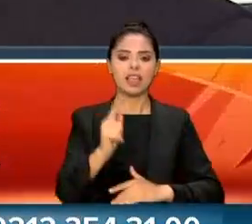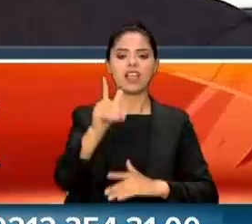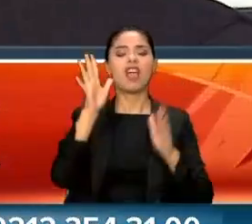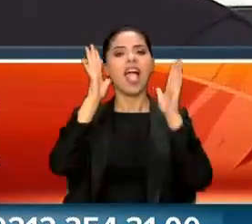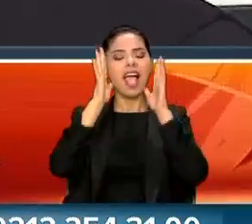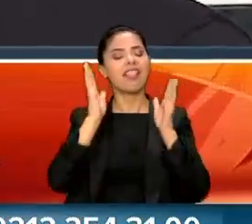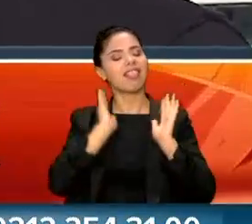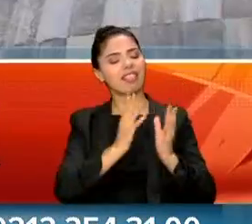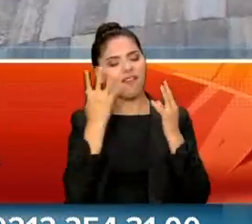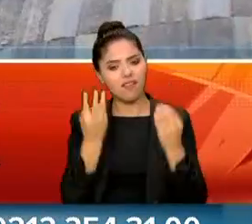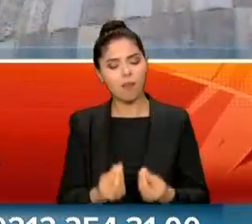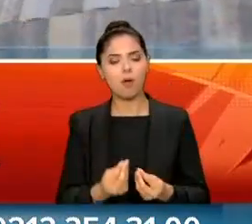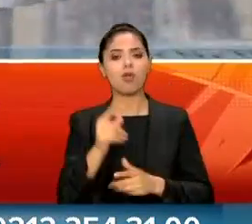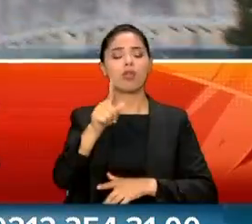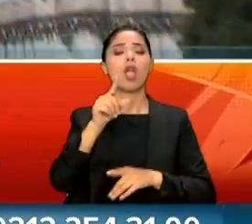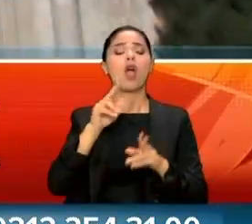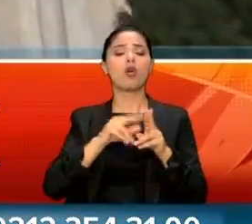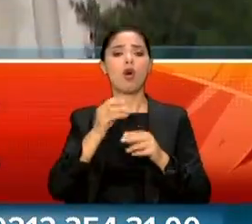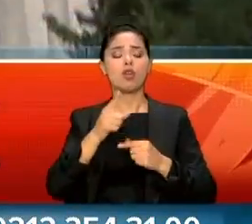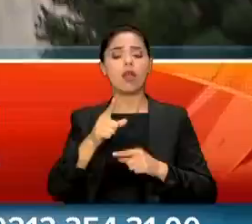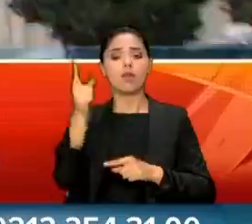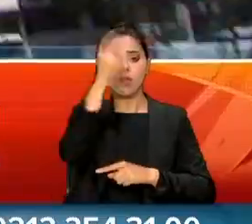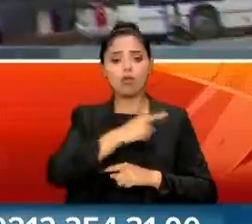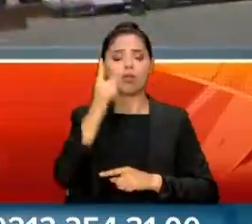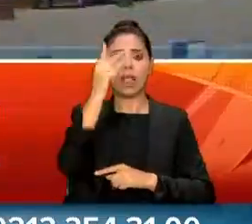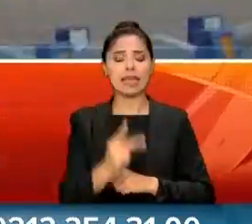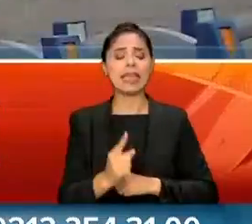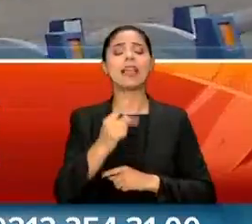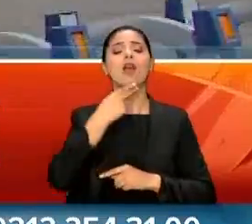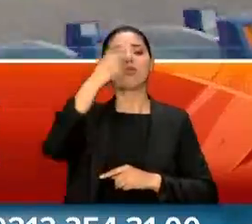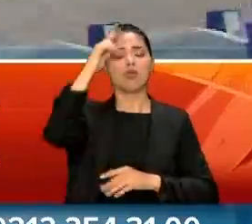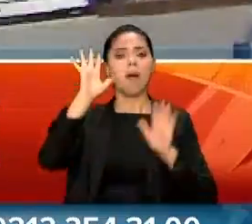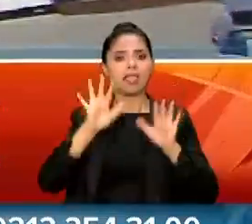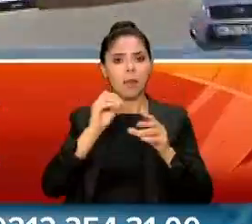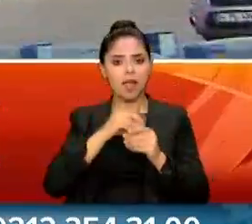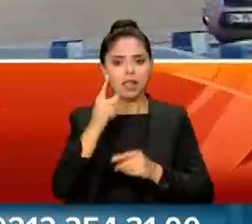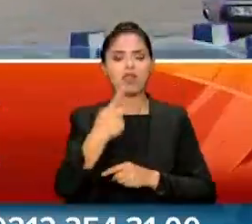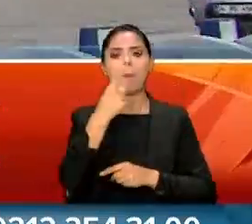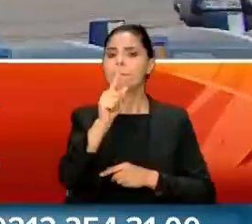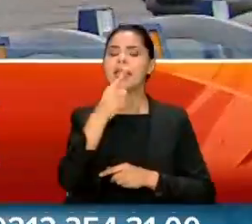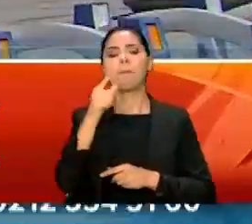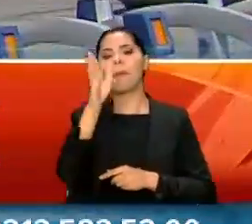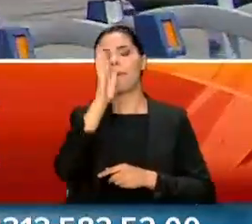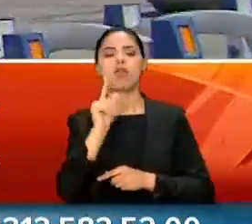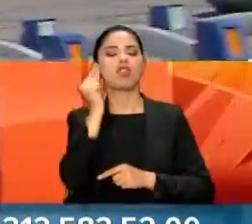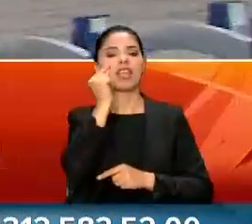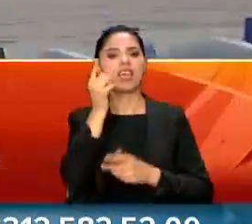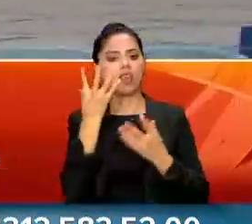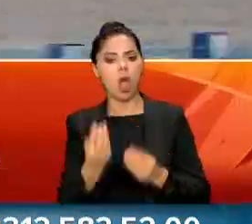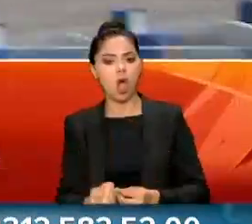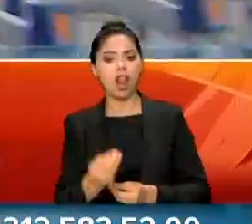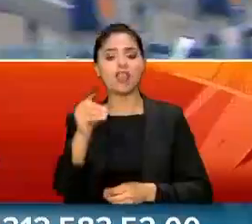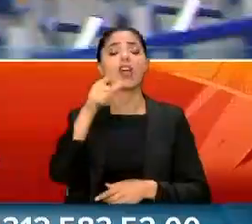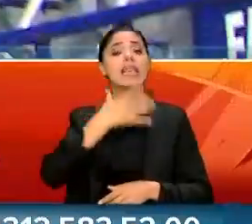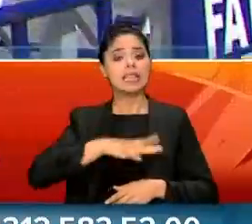dinmesin, daima cami olarak kalsın. Pandemi sebebiyle ilk cuma namazında Ayasofya'nın içinde 1000-1500 kişi olacak. Yine namaz